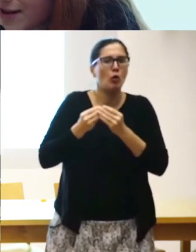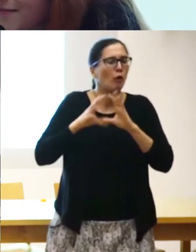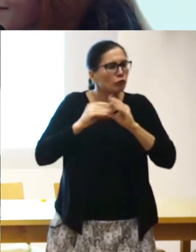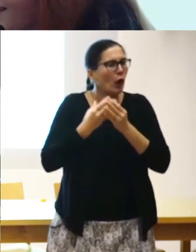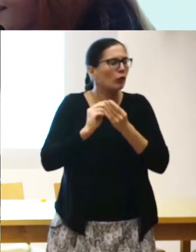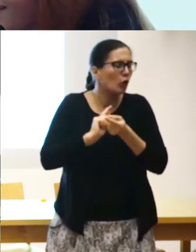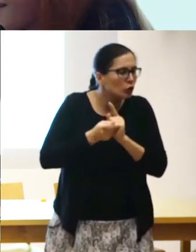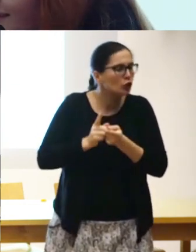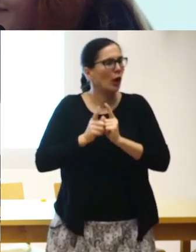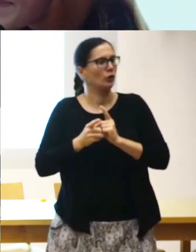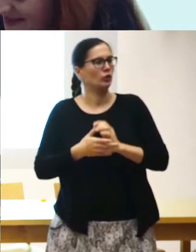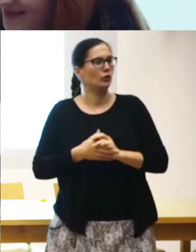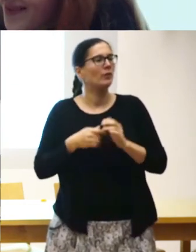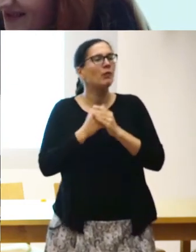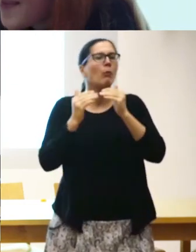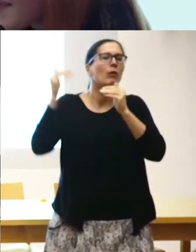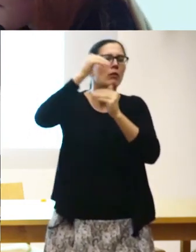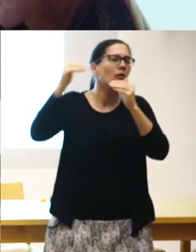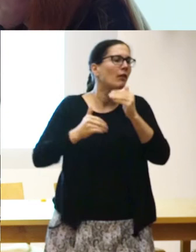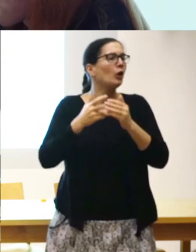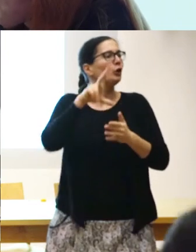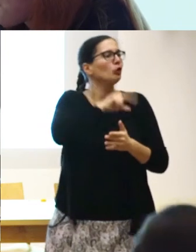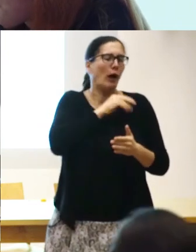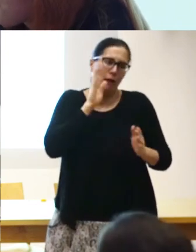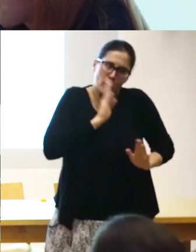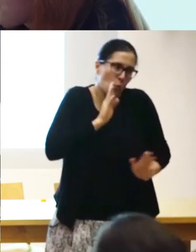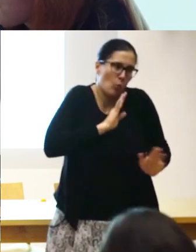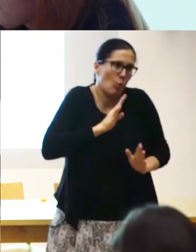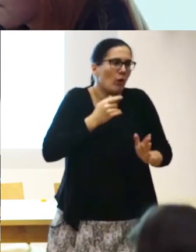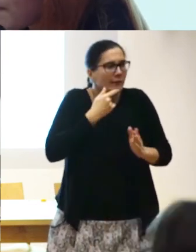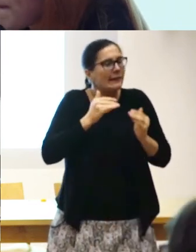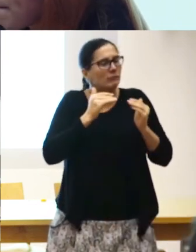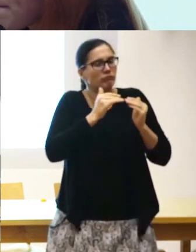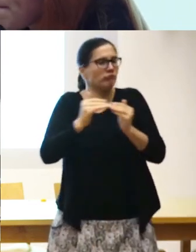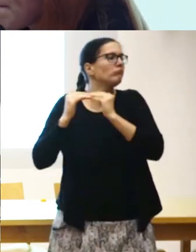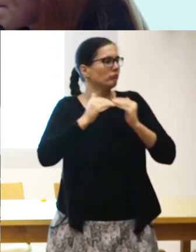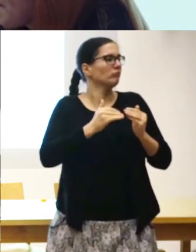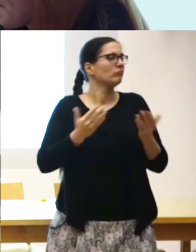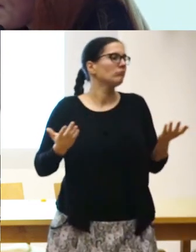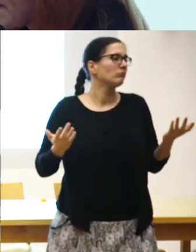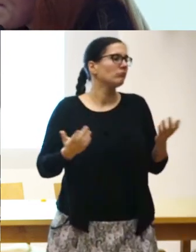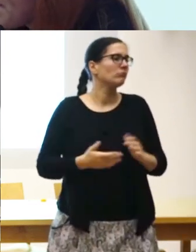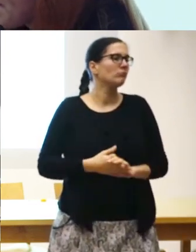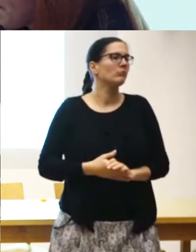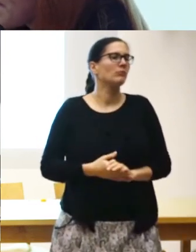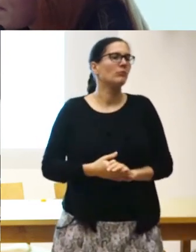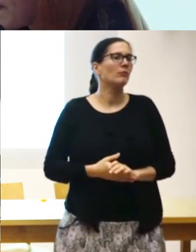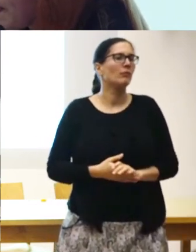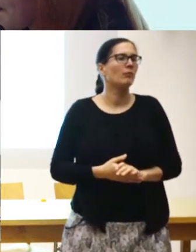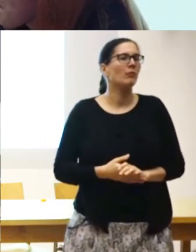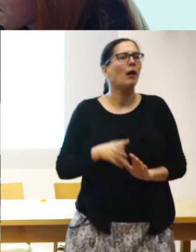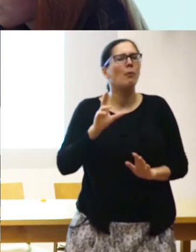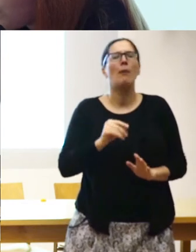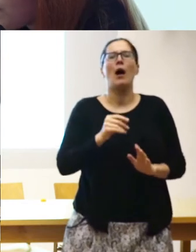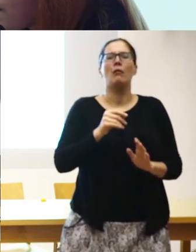si myslím... Horizontálně a nemáme jasně dané vlastně ty pozice jako kurátor, produkční